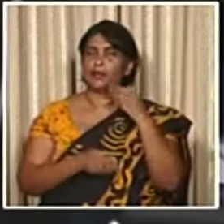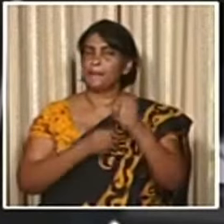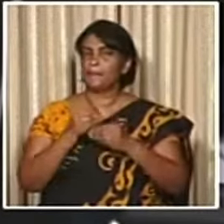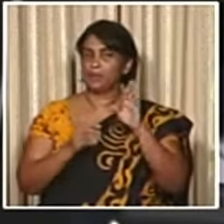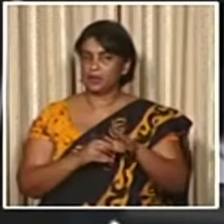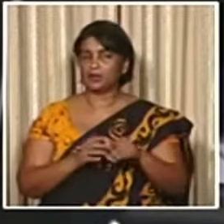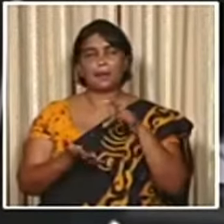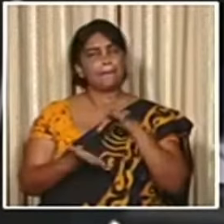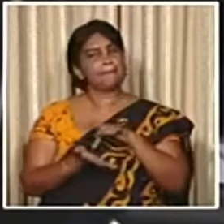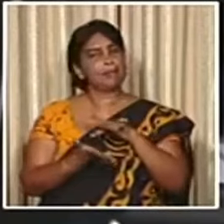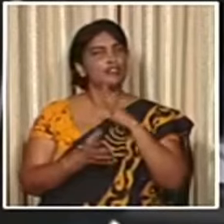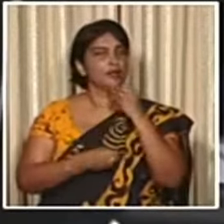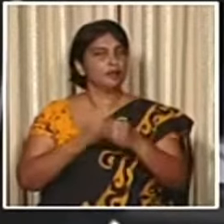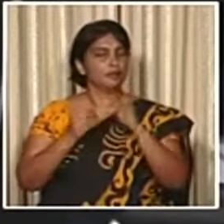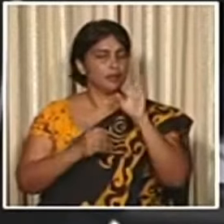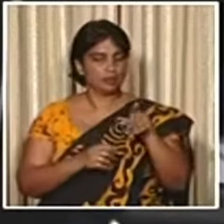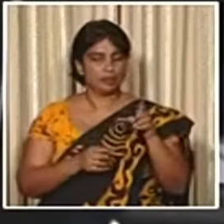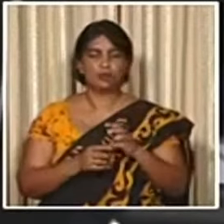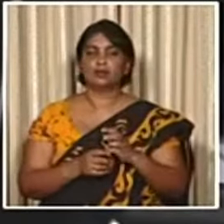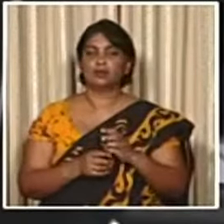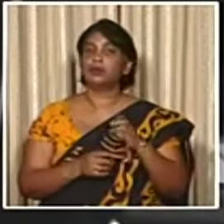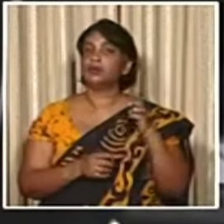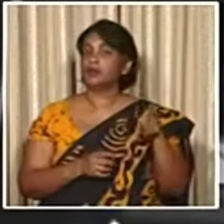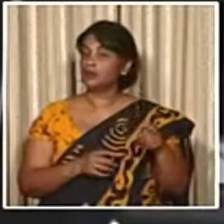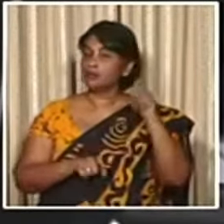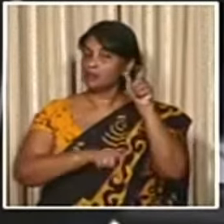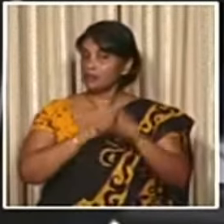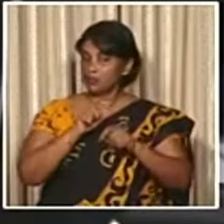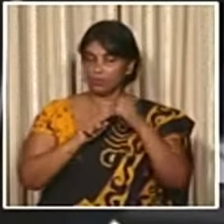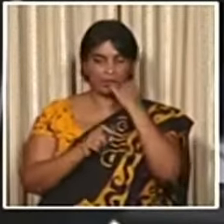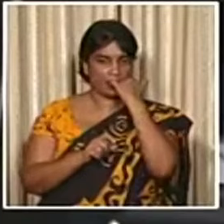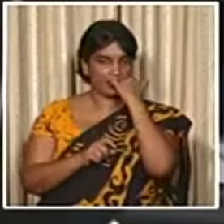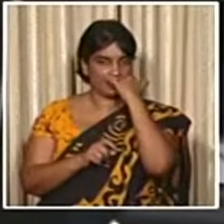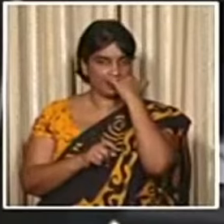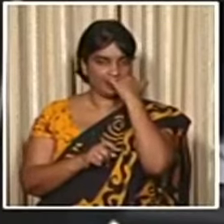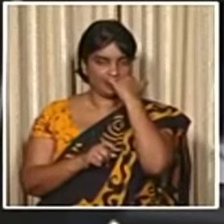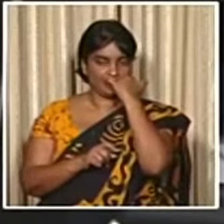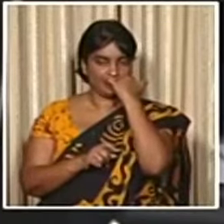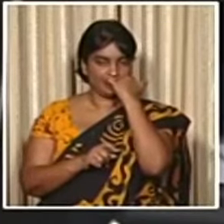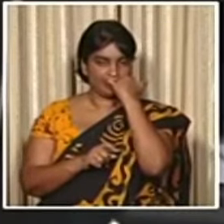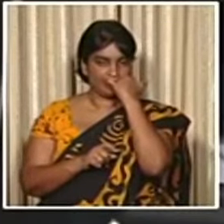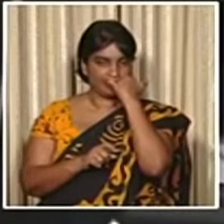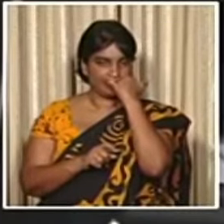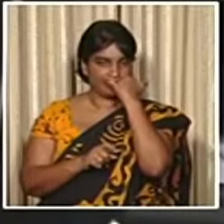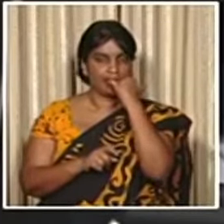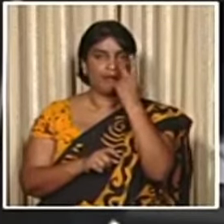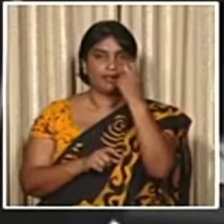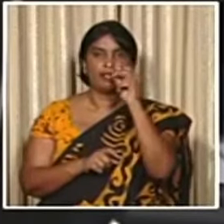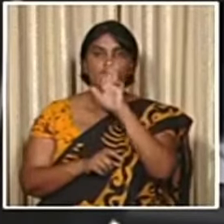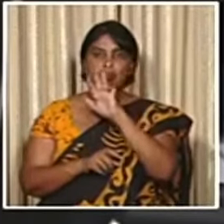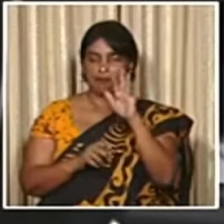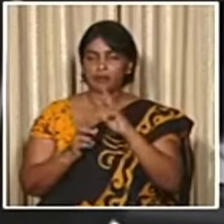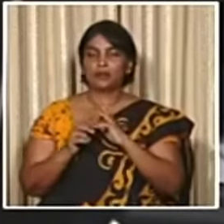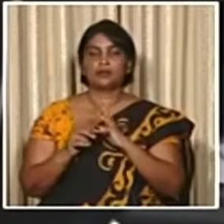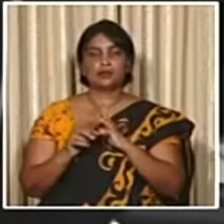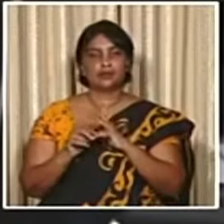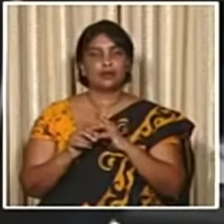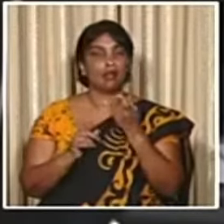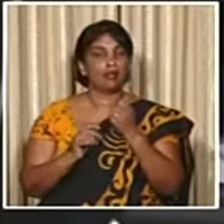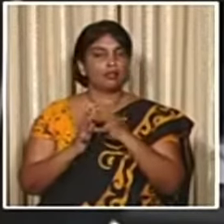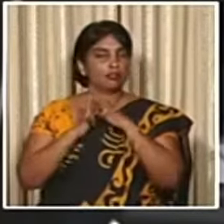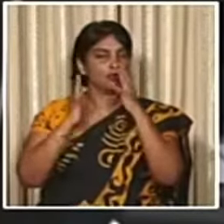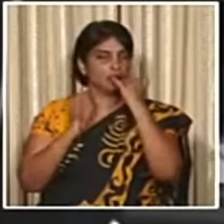කර්මාන්තකරුවෝ, මධ්‍ය ප්‍රමාණයේ කර්මාන්තකරුවෝ. එතකොට මේ කට්ටියට මේ අපි දන්නවා 2019 ඉඳලා අපේ ආර්ථිකයේ